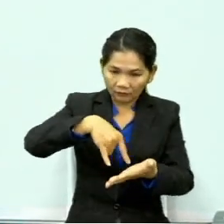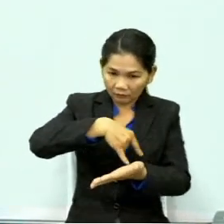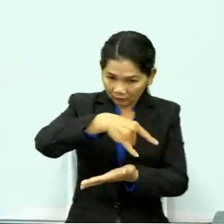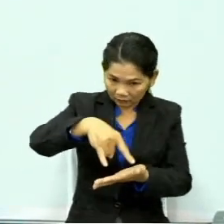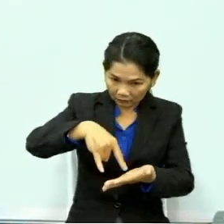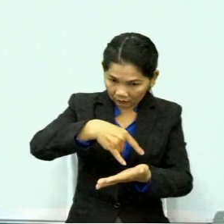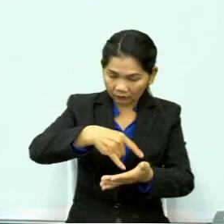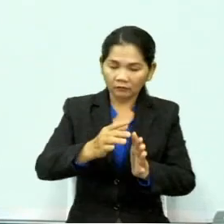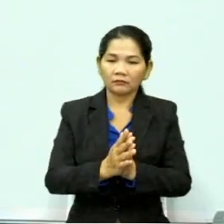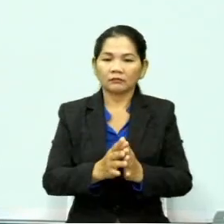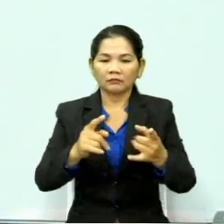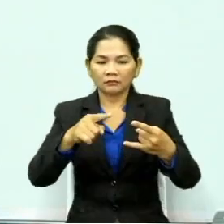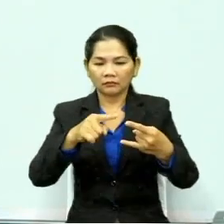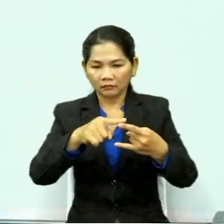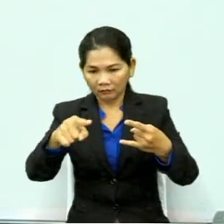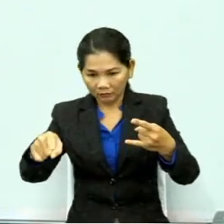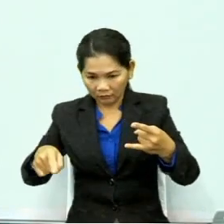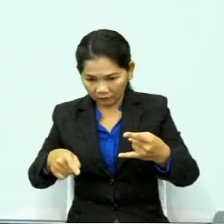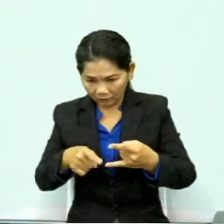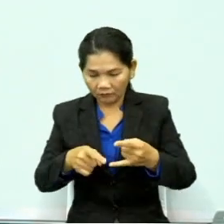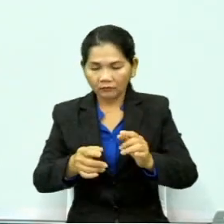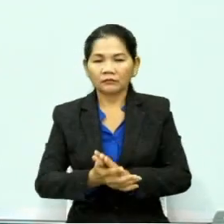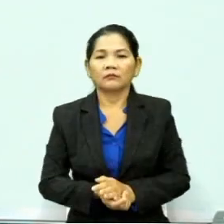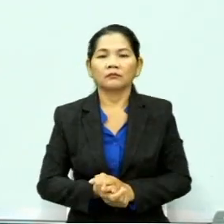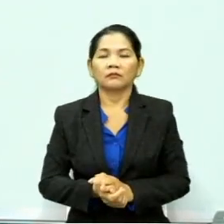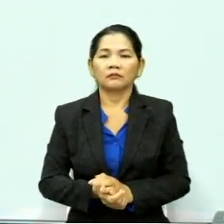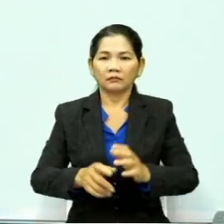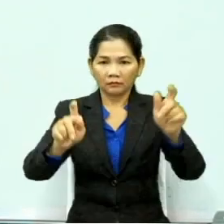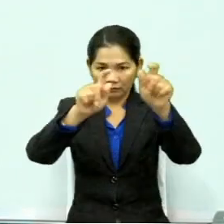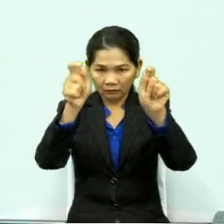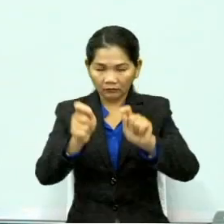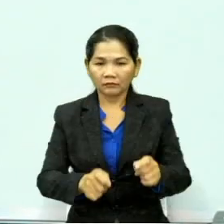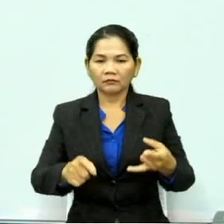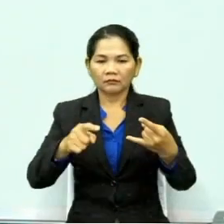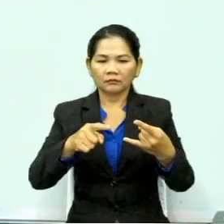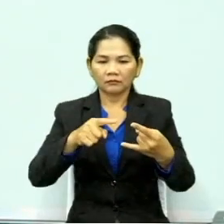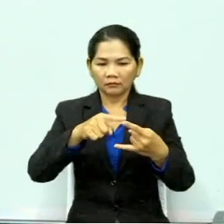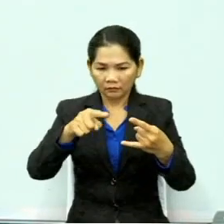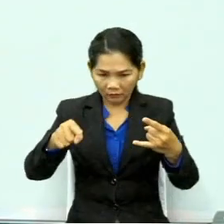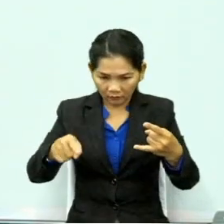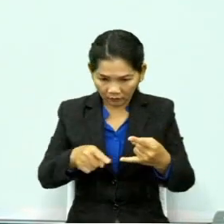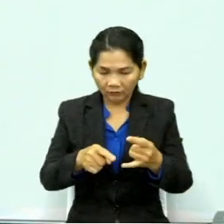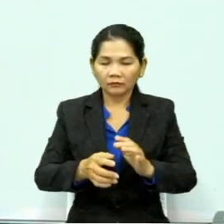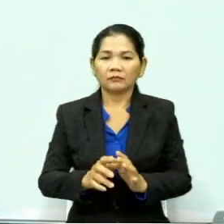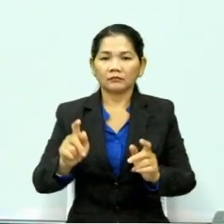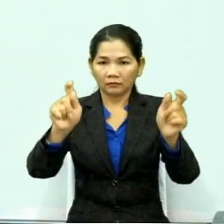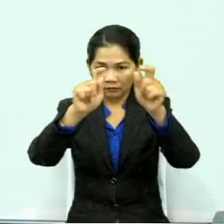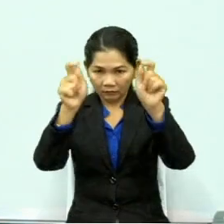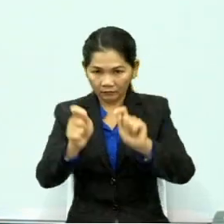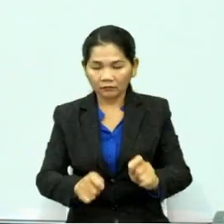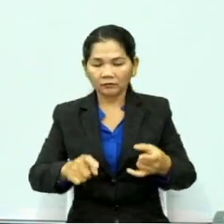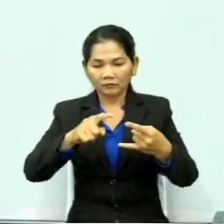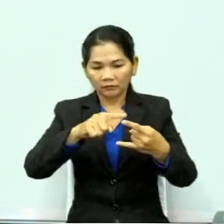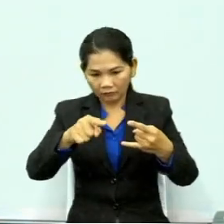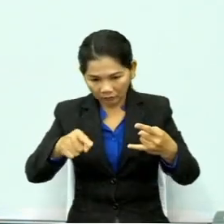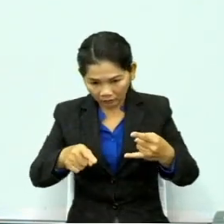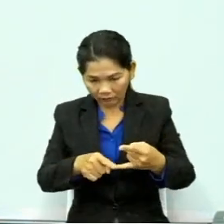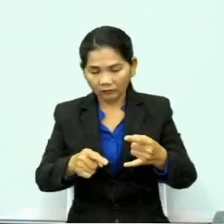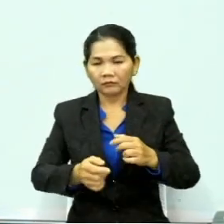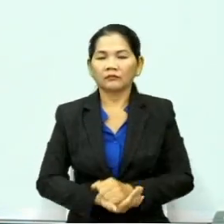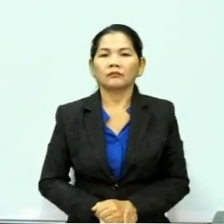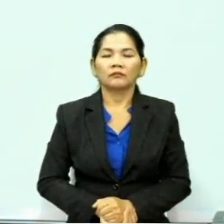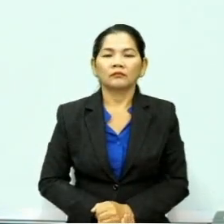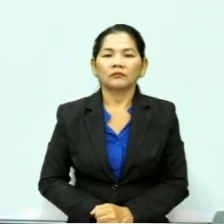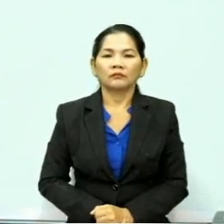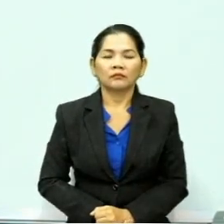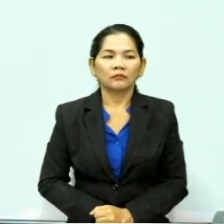có tì cả lái xem đài miên riêng chia chà chia vung na con á chà miên riêng mù lắm na con chà chấn có kia ta xây